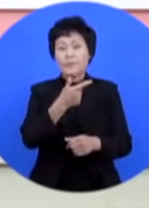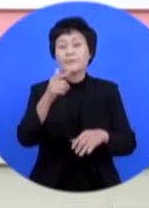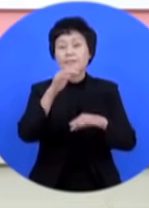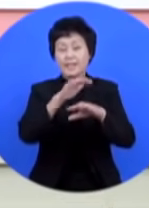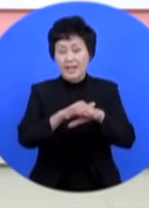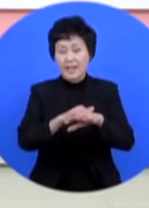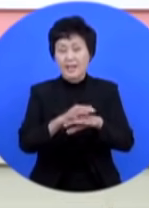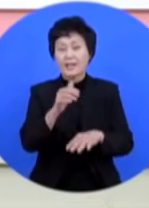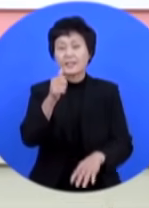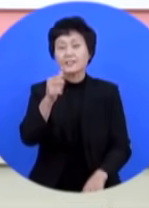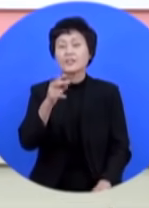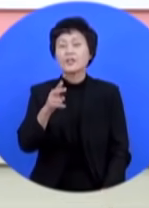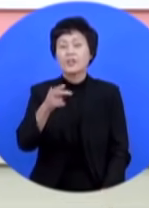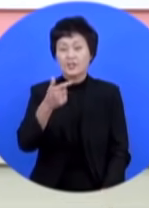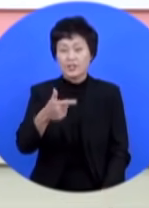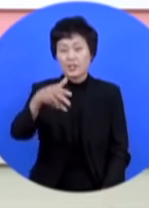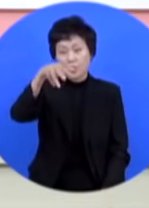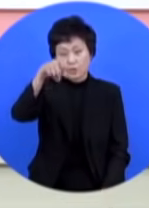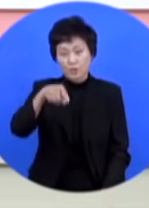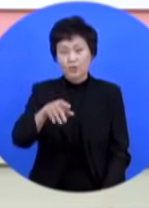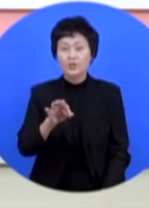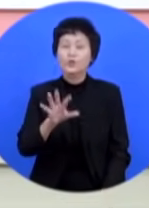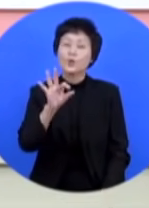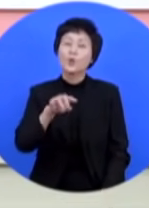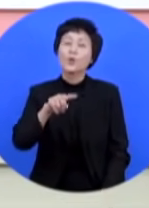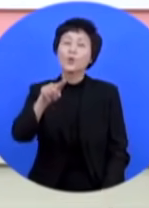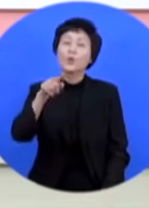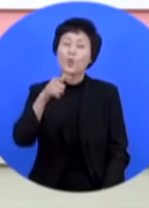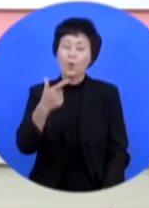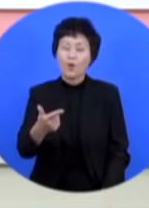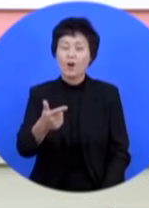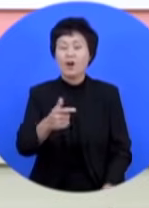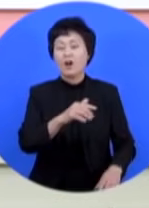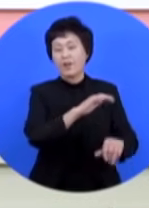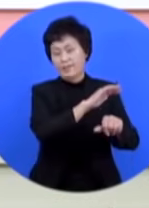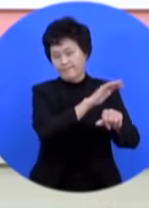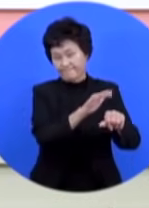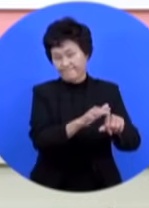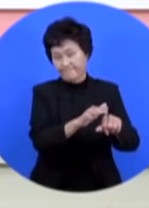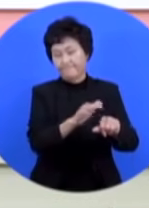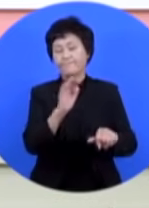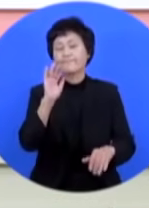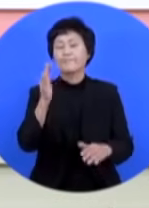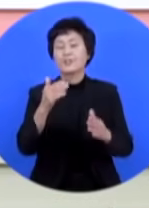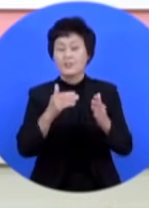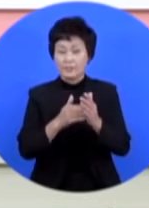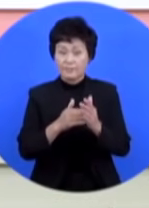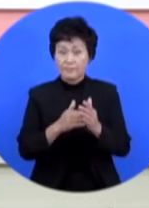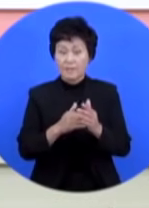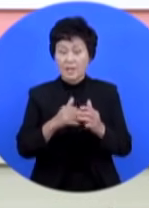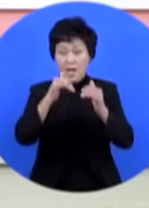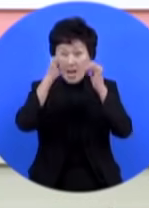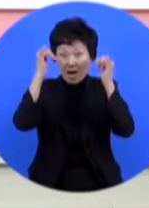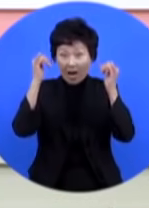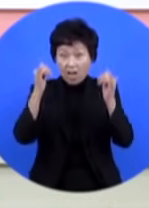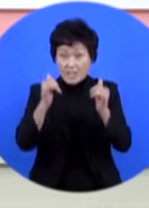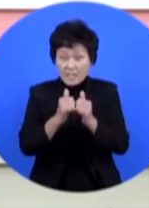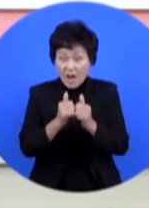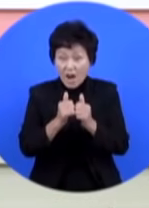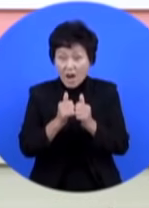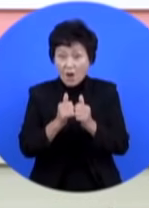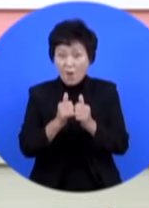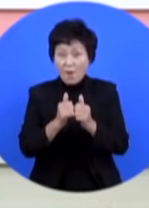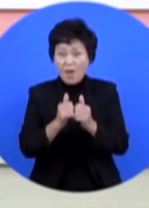되었습니다. 의사자라고 해서 다 국립현충원에 안장되는 것은 아니고 사회에 크게 이바지한 그 공적을 또다시 네.